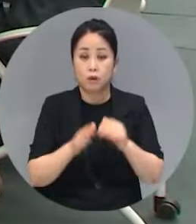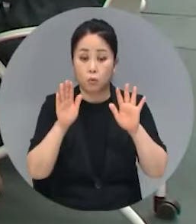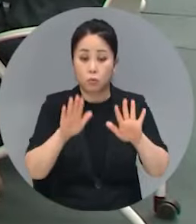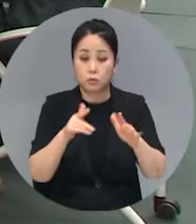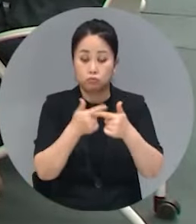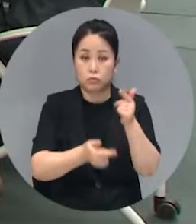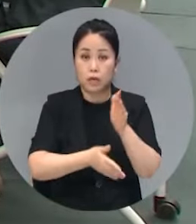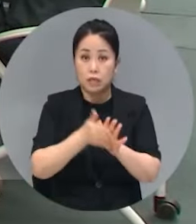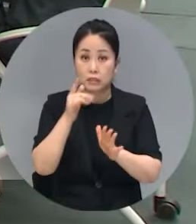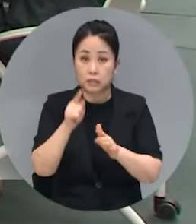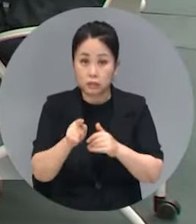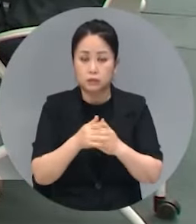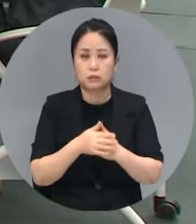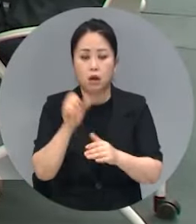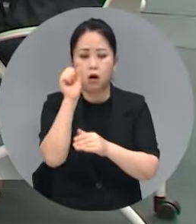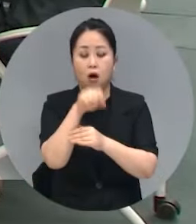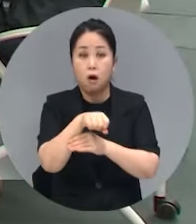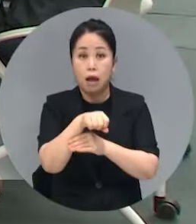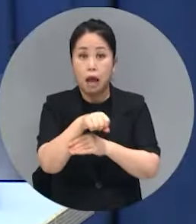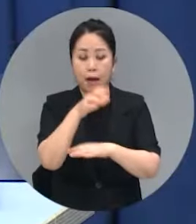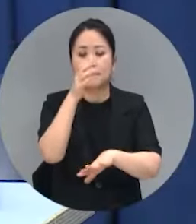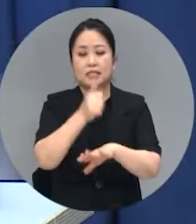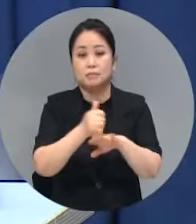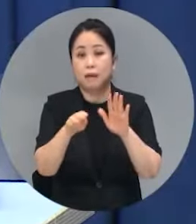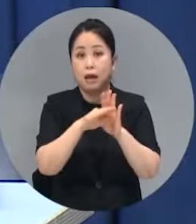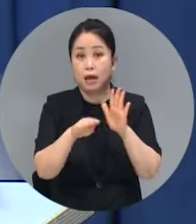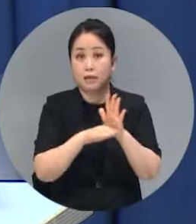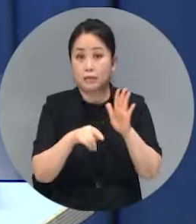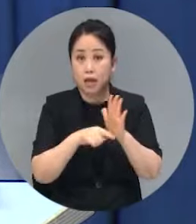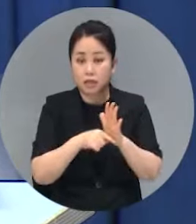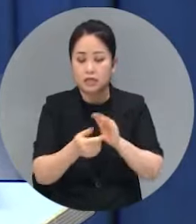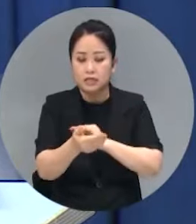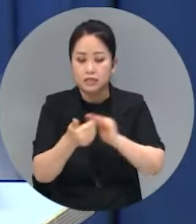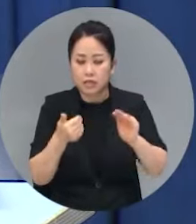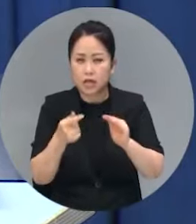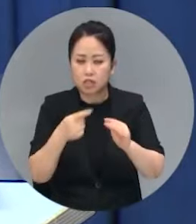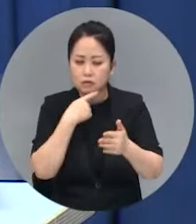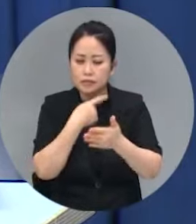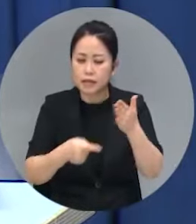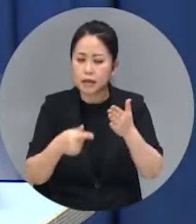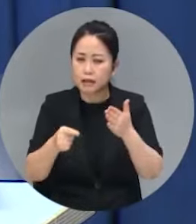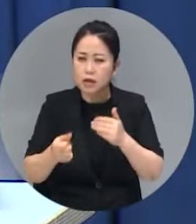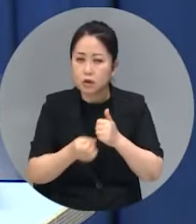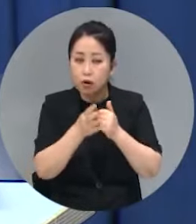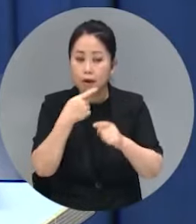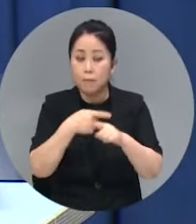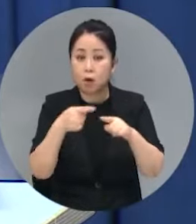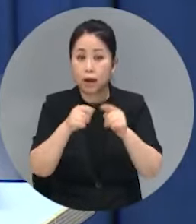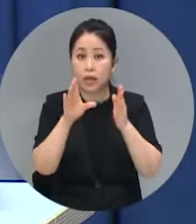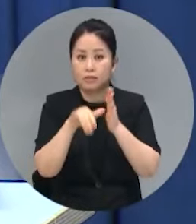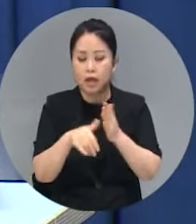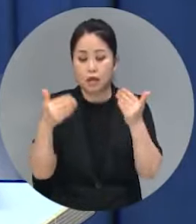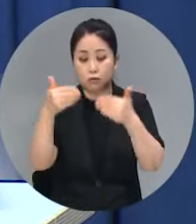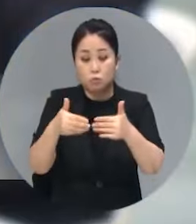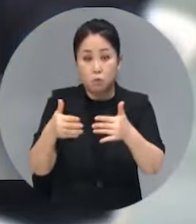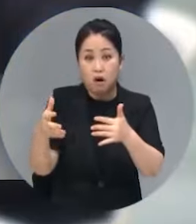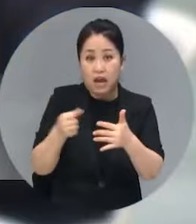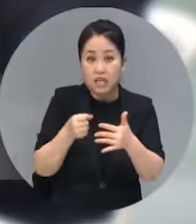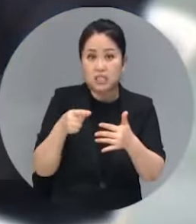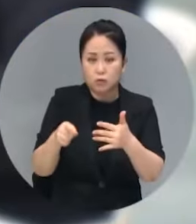오늘 부산시는 사실상 인허가 마지막 단계인 사전재난 영향평가에서 해당 건설안을 조건부로